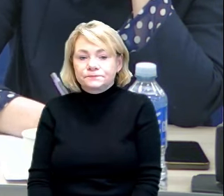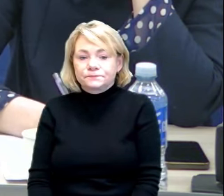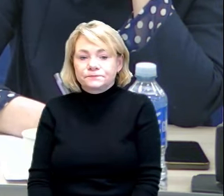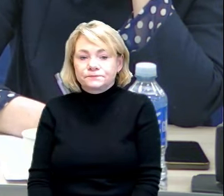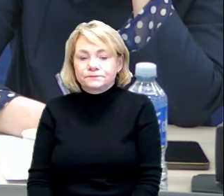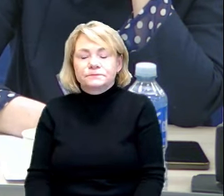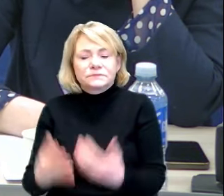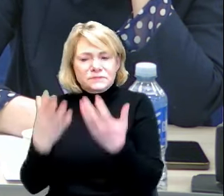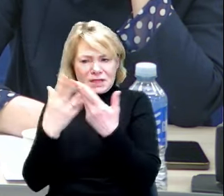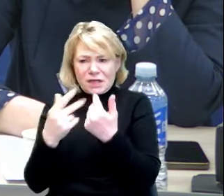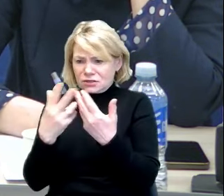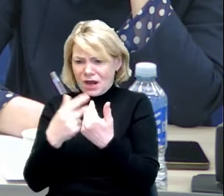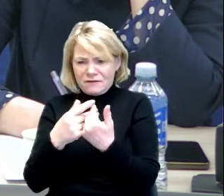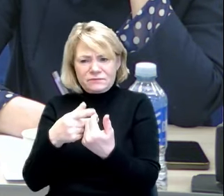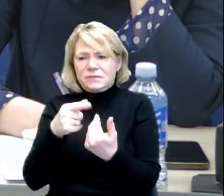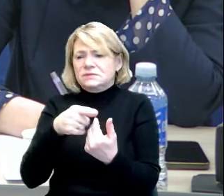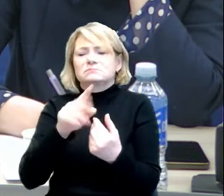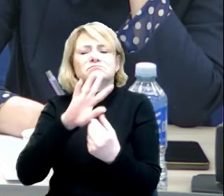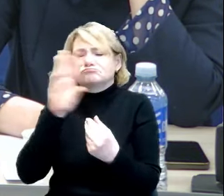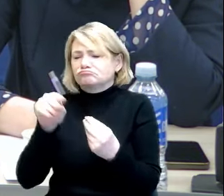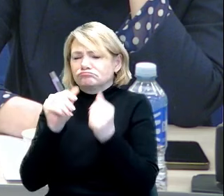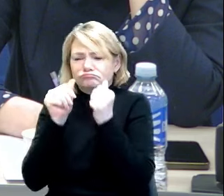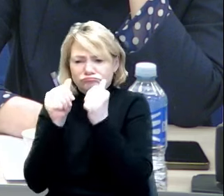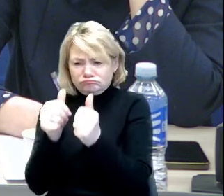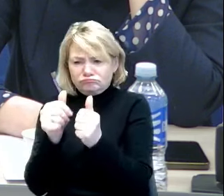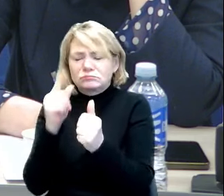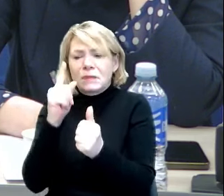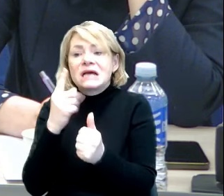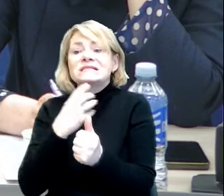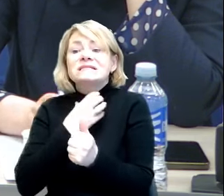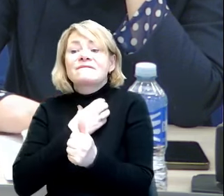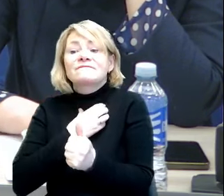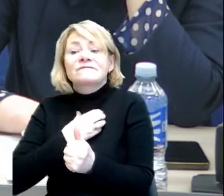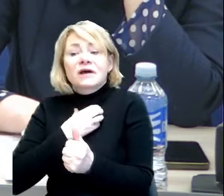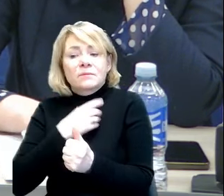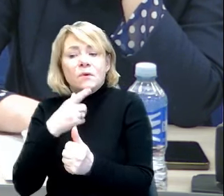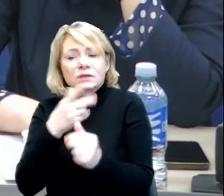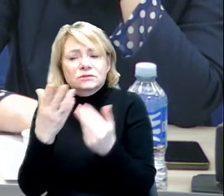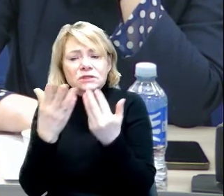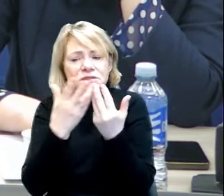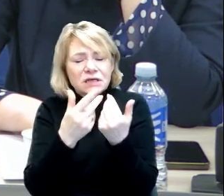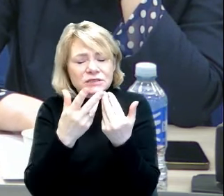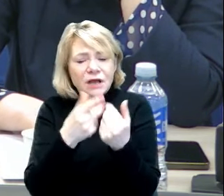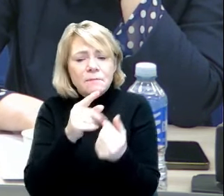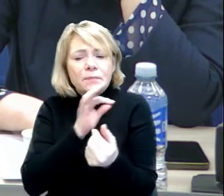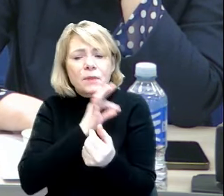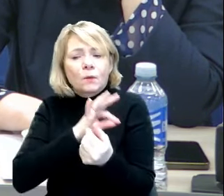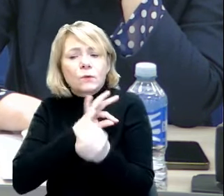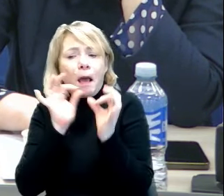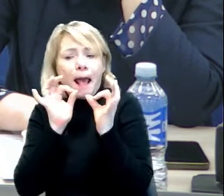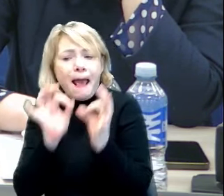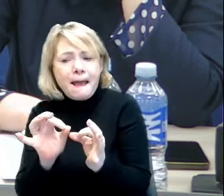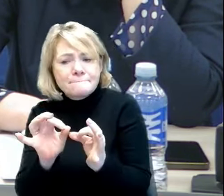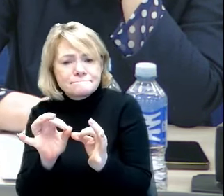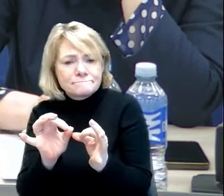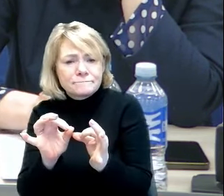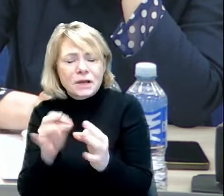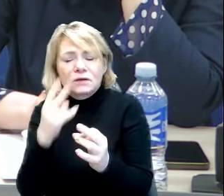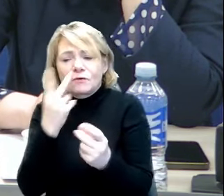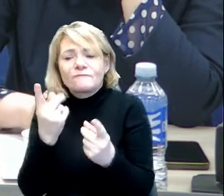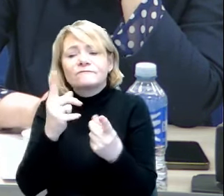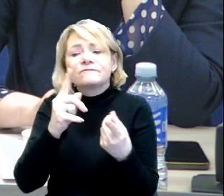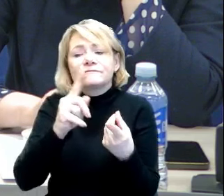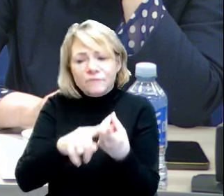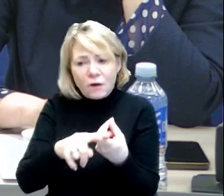metodika yra gerai tiktai svarbu kad ta metodika būtų naudojama tomis sąlygomis kurios